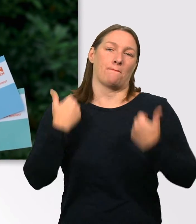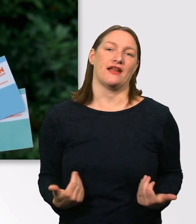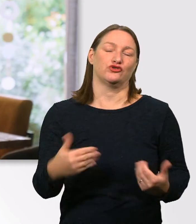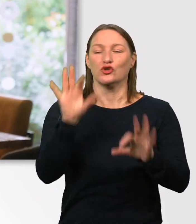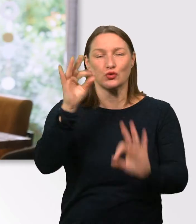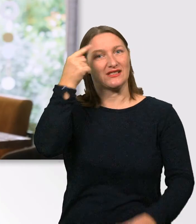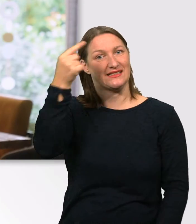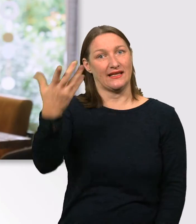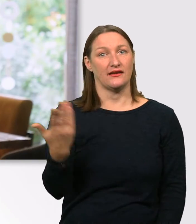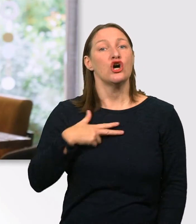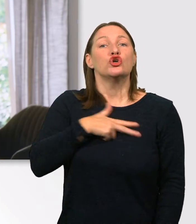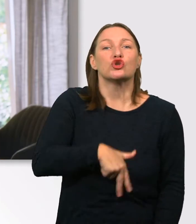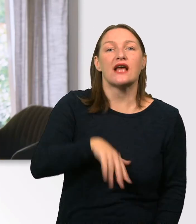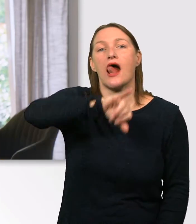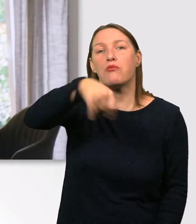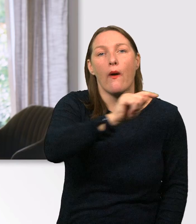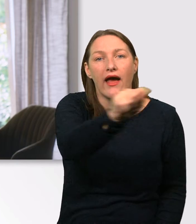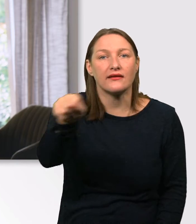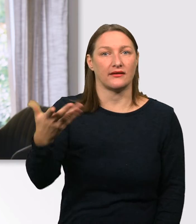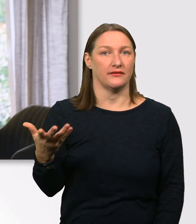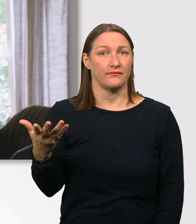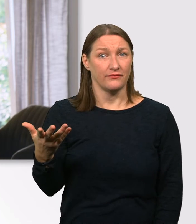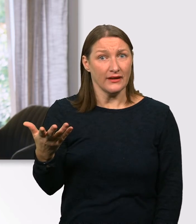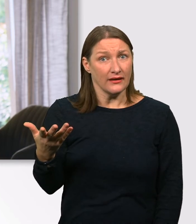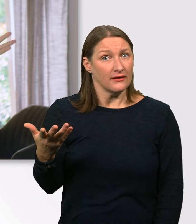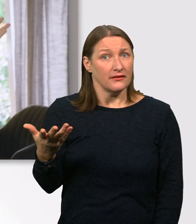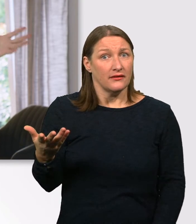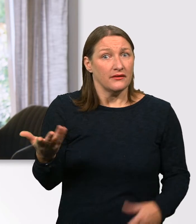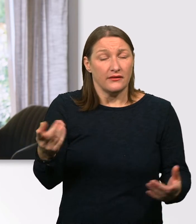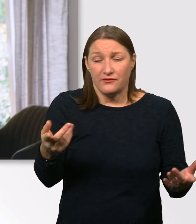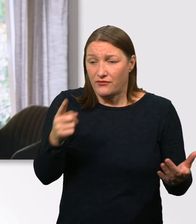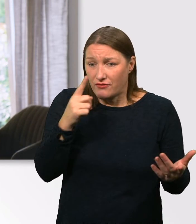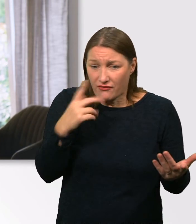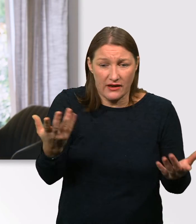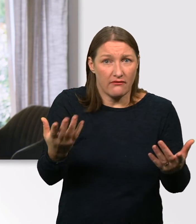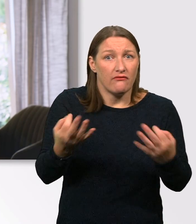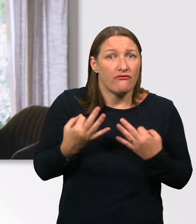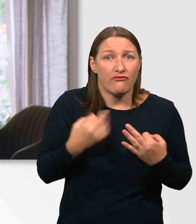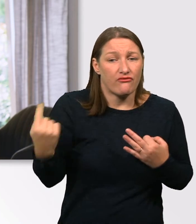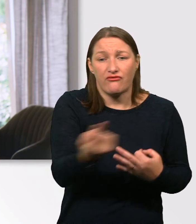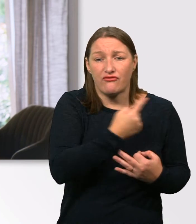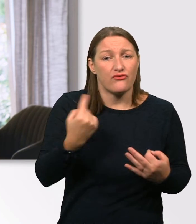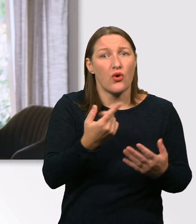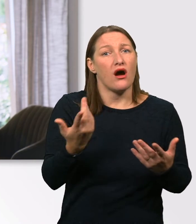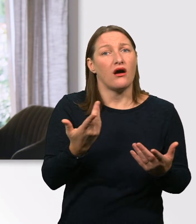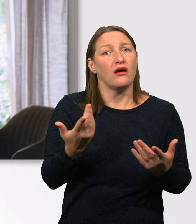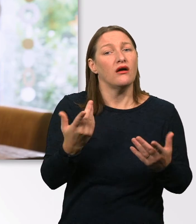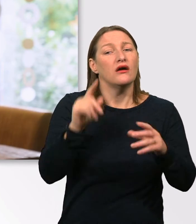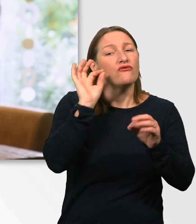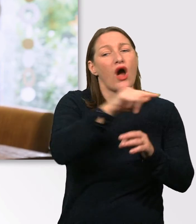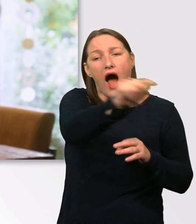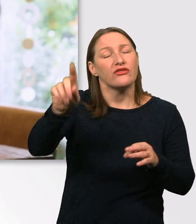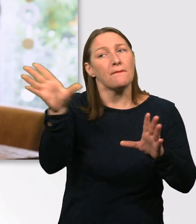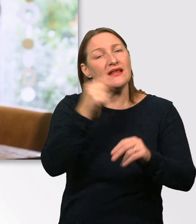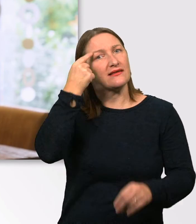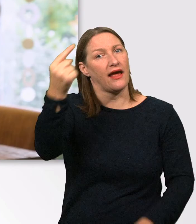habe ich halt gedacht, ja gut, die sozialen Projekte. Wir wollen was haben, wenn es uns oder irgendjemand einzeln nicht trifft, dass das große Ganze dann nicht aus dem Auge fällt. Wenn